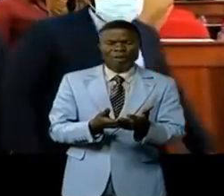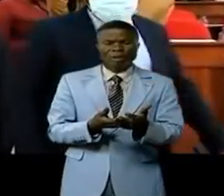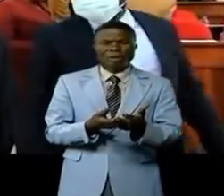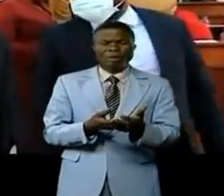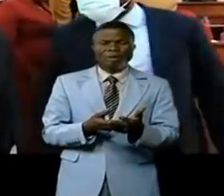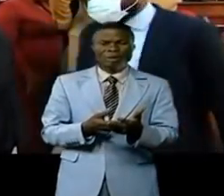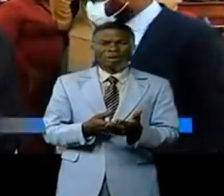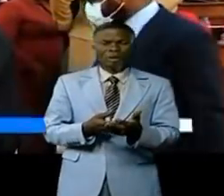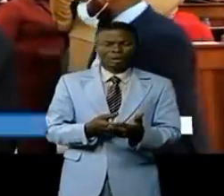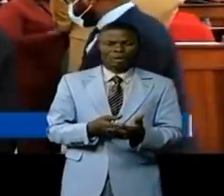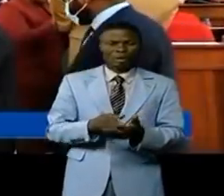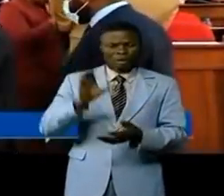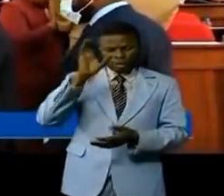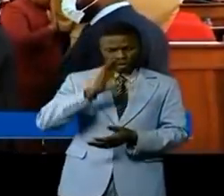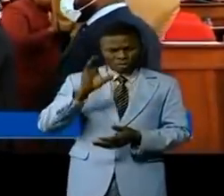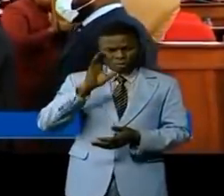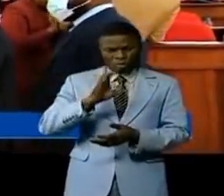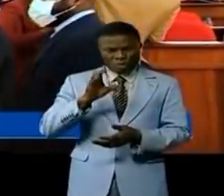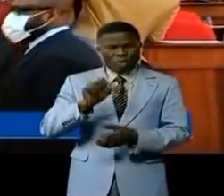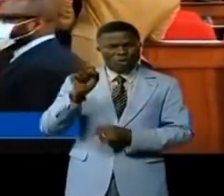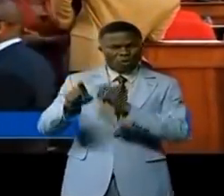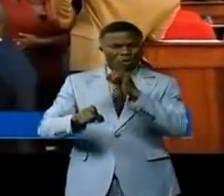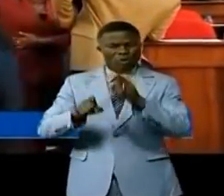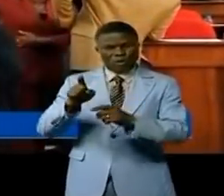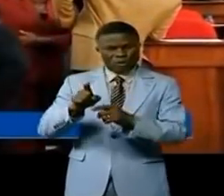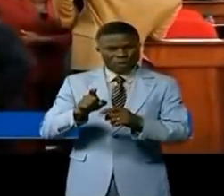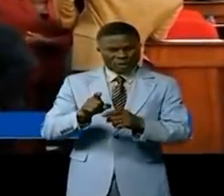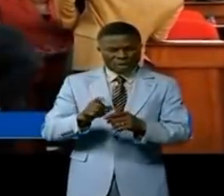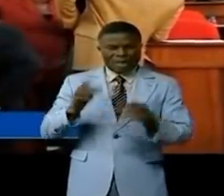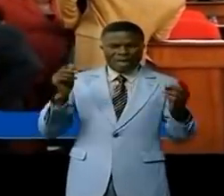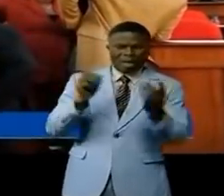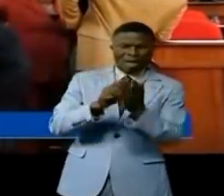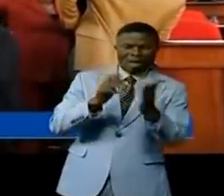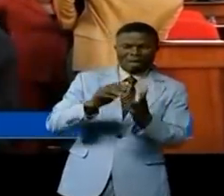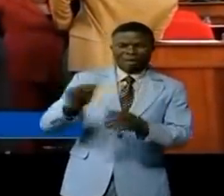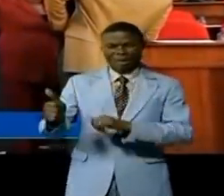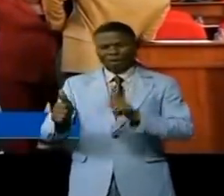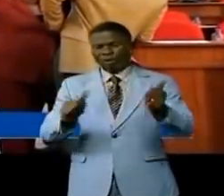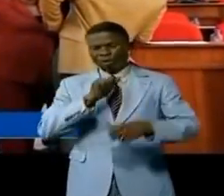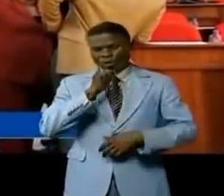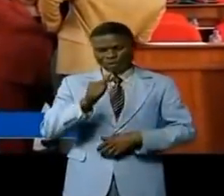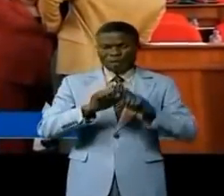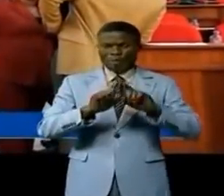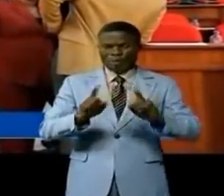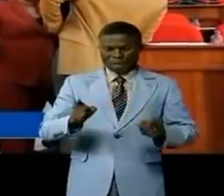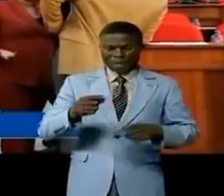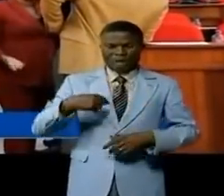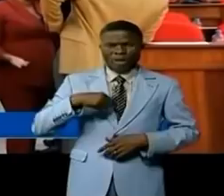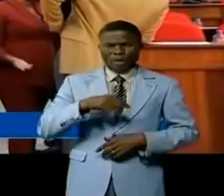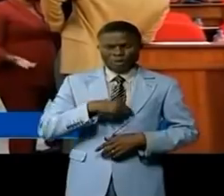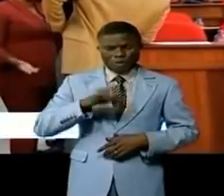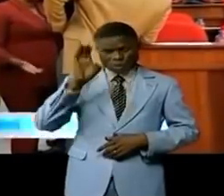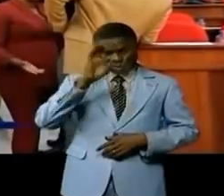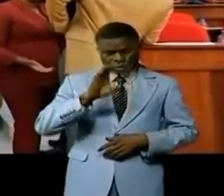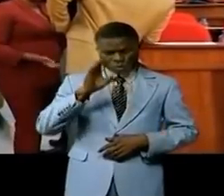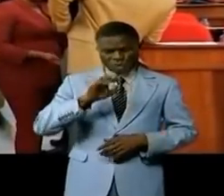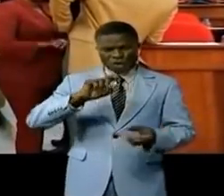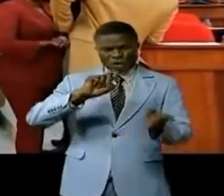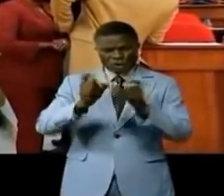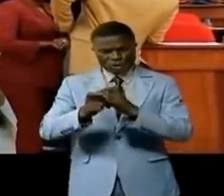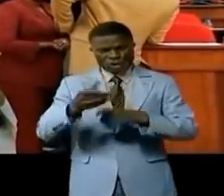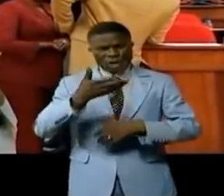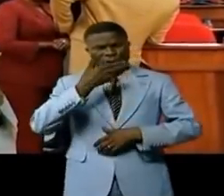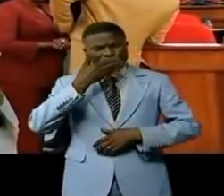faire des pics ou de s'auto-flageller, mais c'est simplement arriver à améliorer, on va